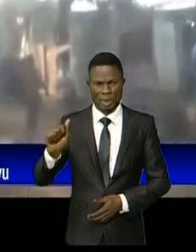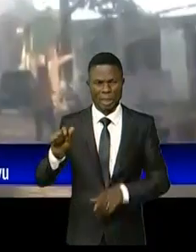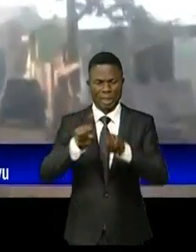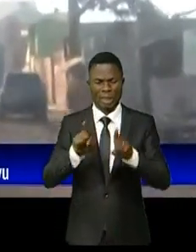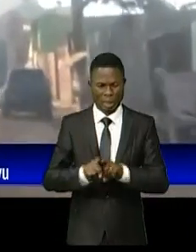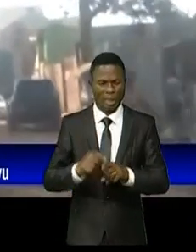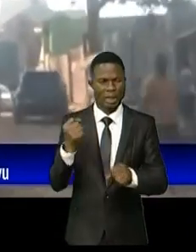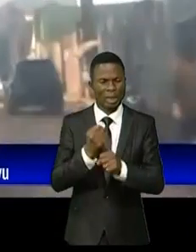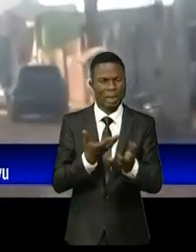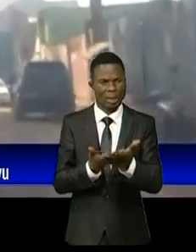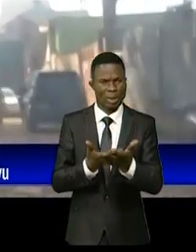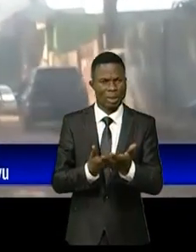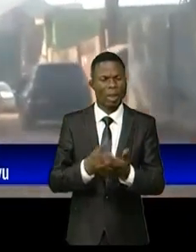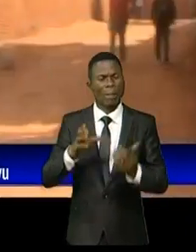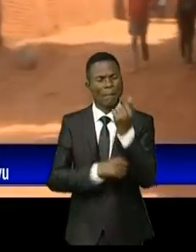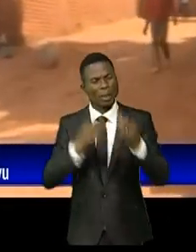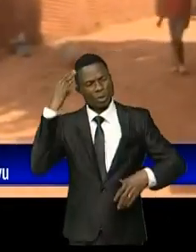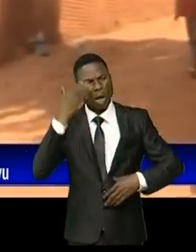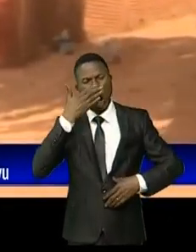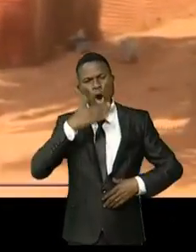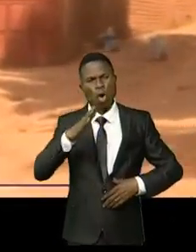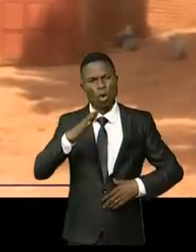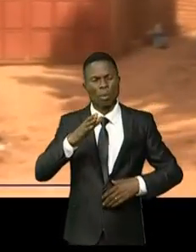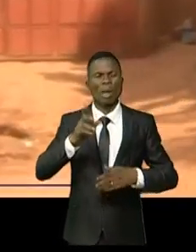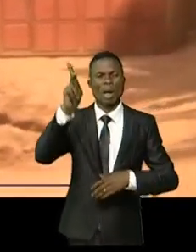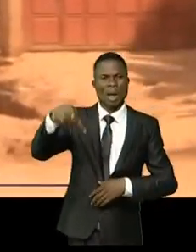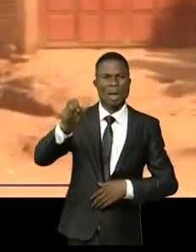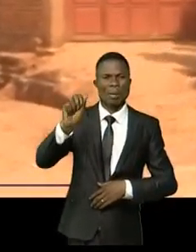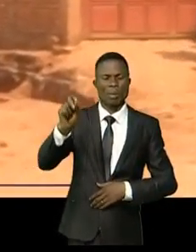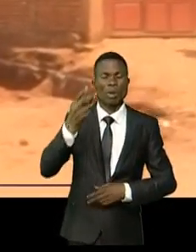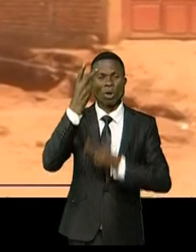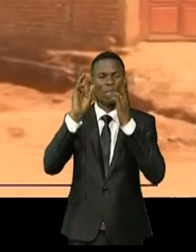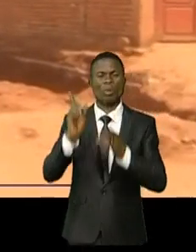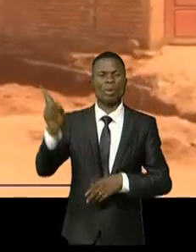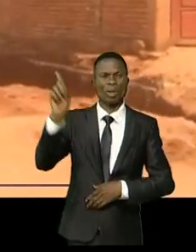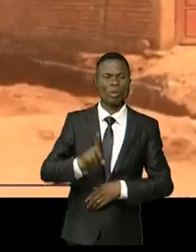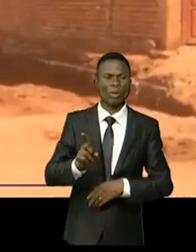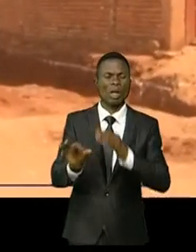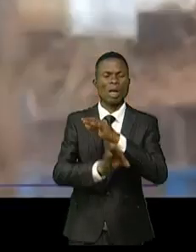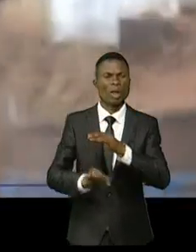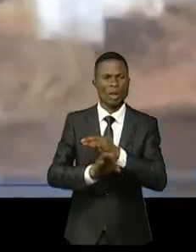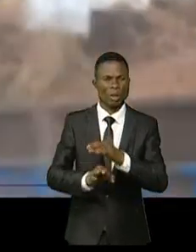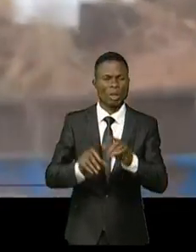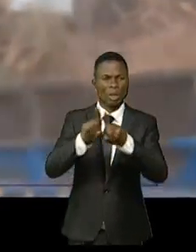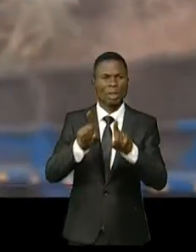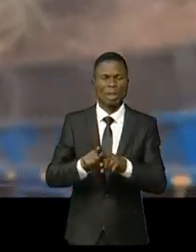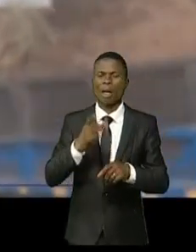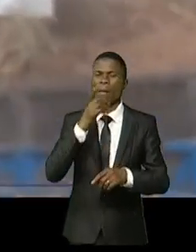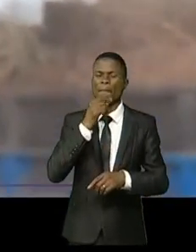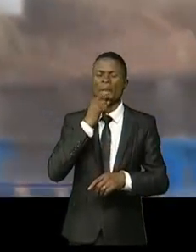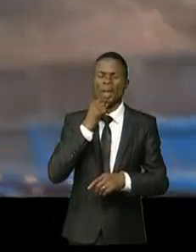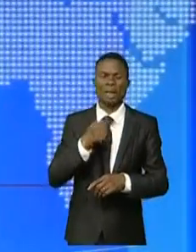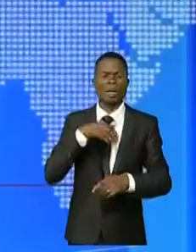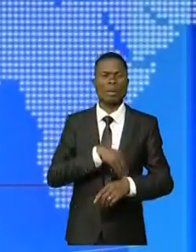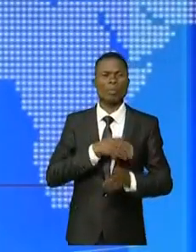les usagers, les malades qui vont à l'hôpital de Panzi, ainsi que les visiteurs de la fondation Panzi et des pères missionnaires